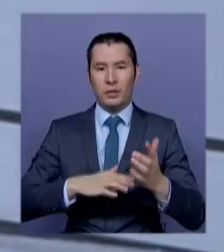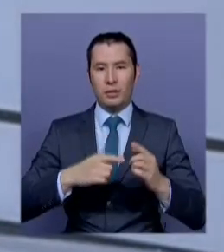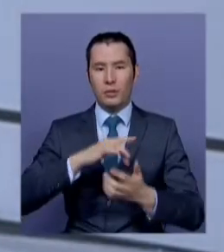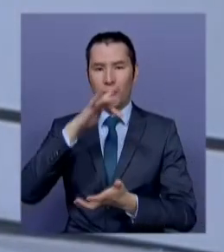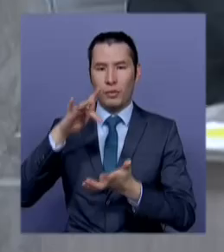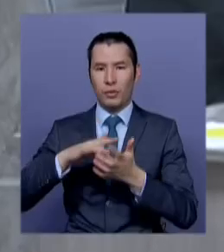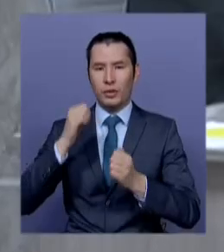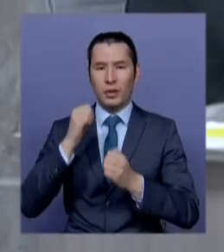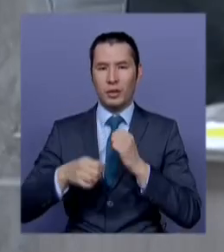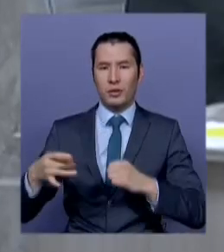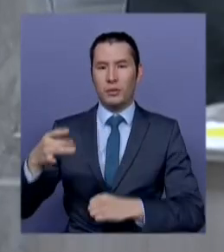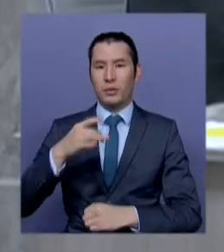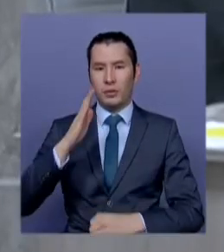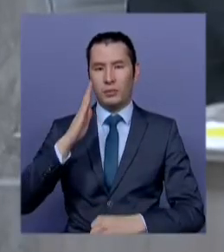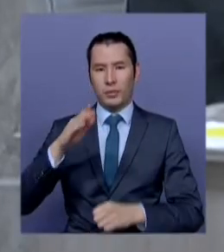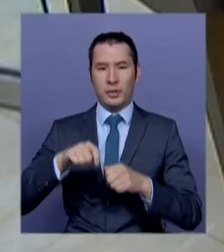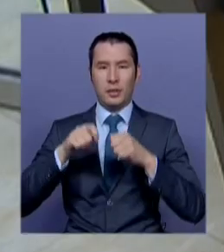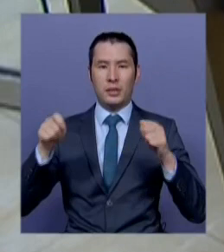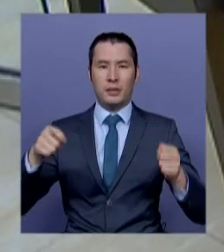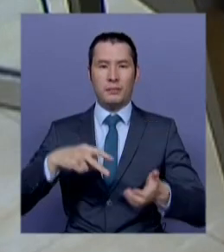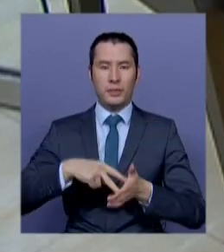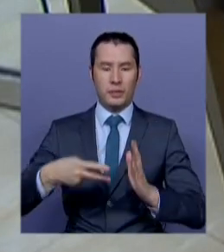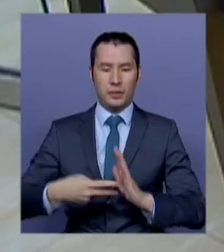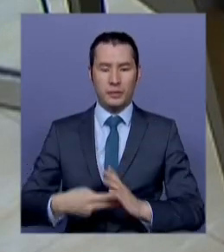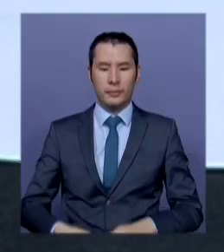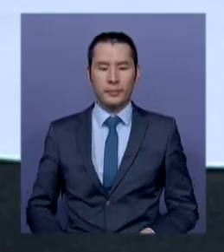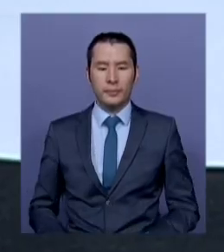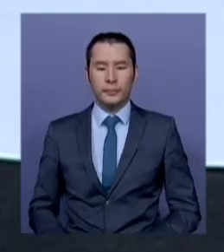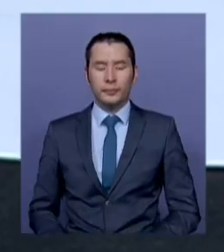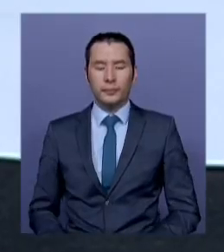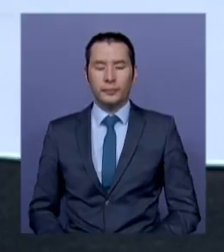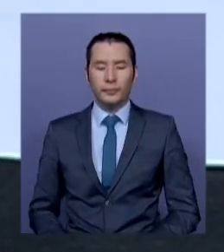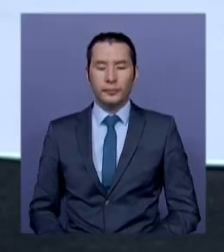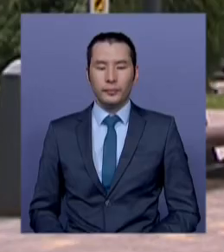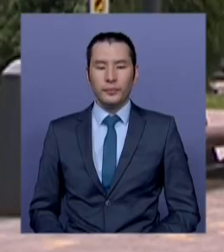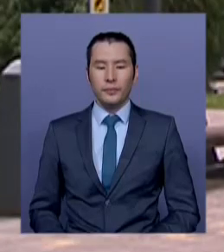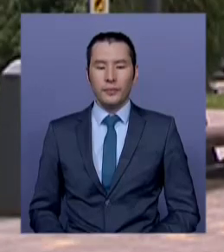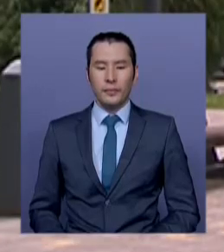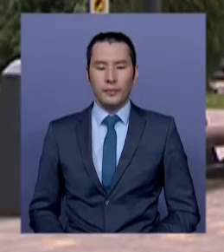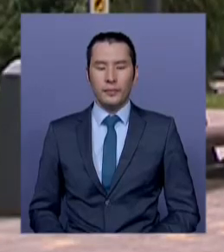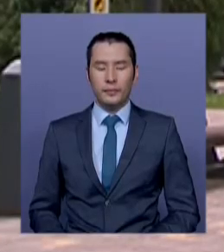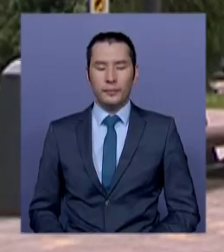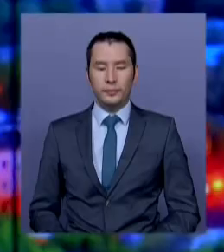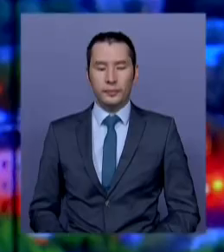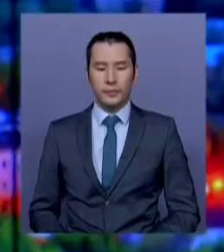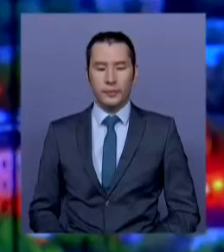барлық аудан әкімдіктерінде ашылады деп жоспарланып отыр. Мұрат Тайжан, Нұрбол Сазабеков, Алматы